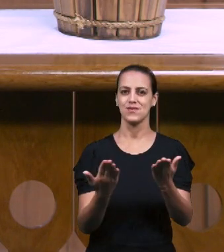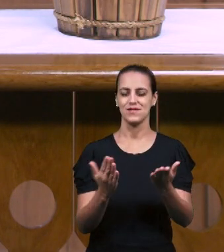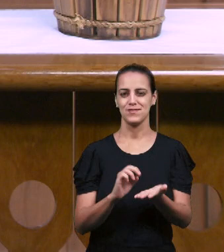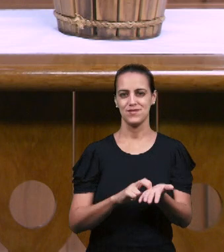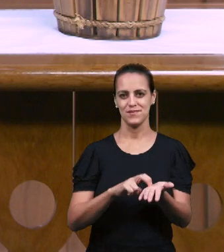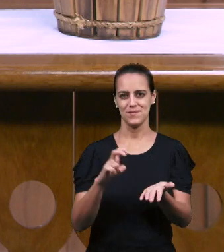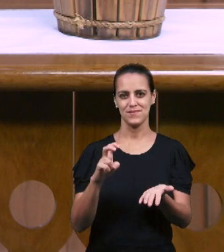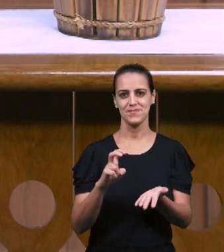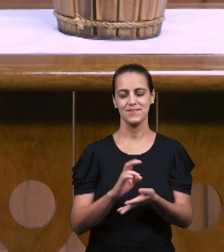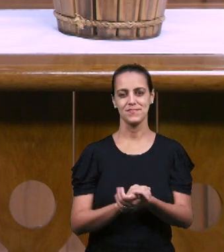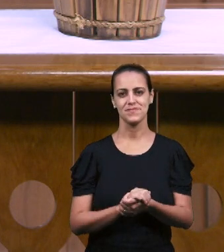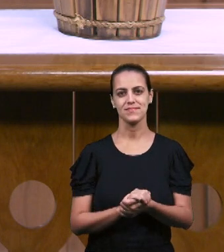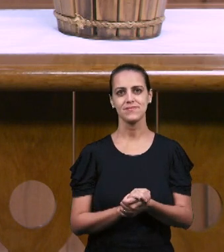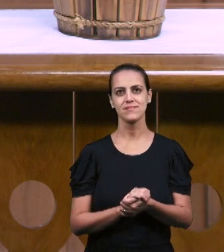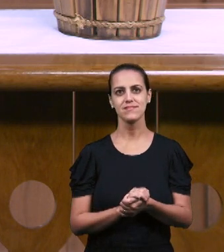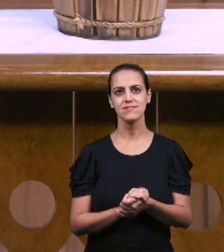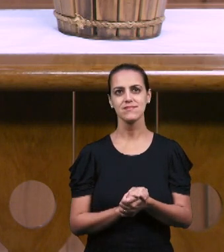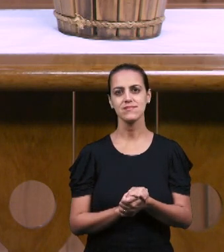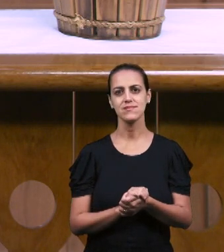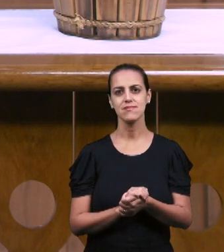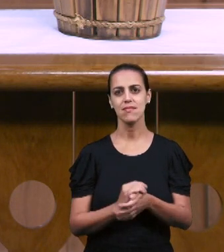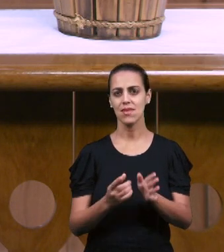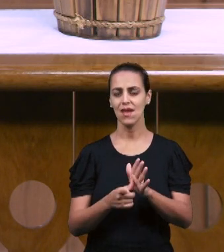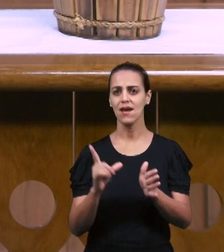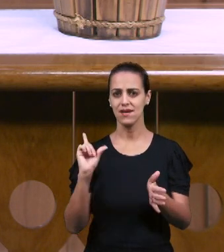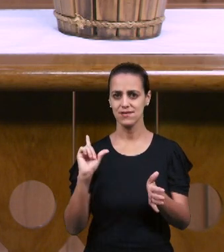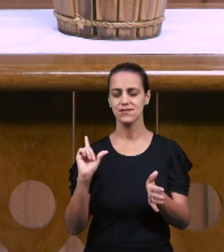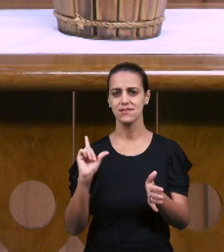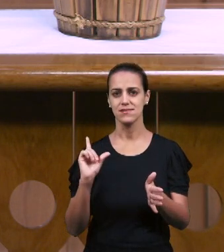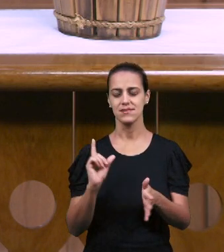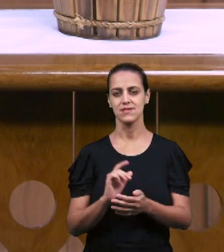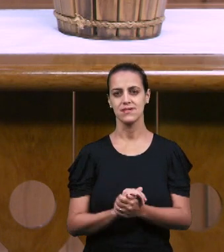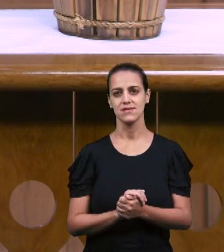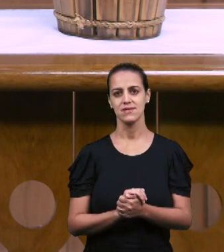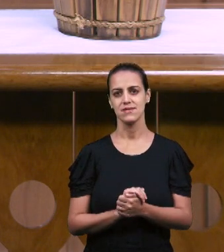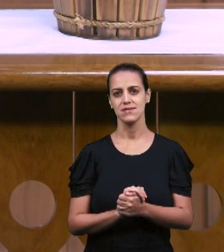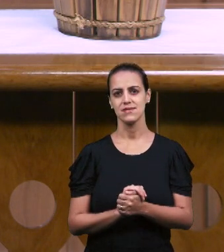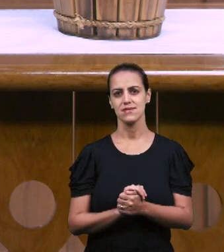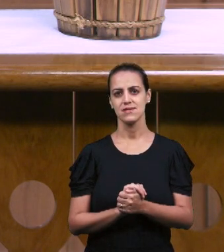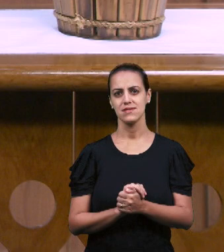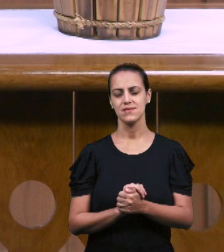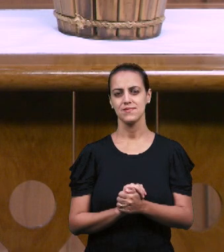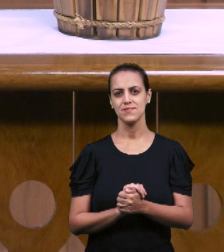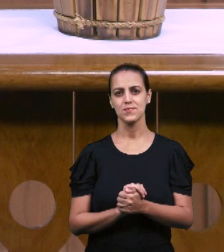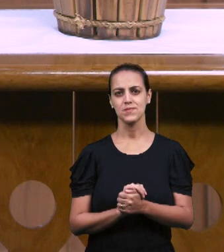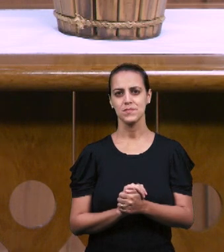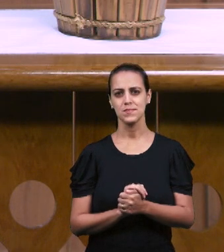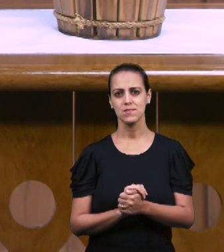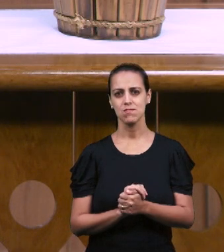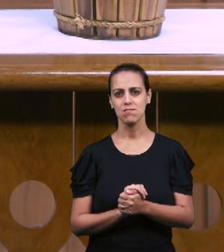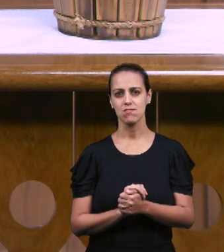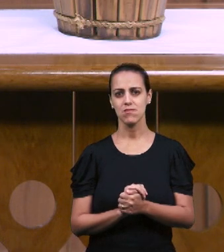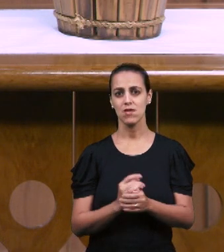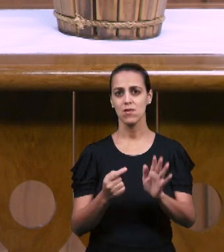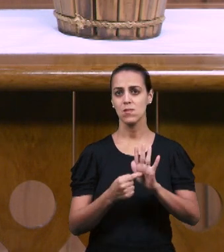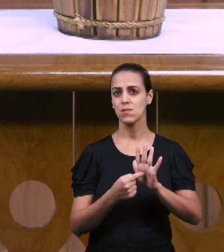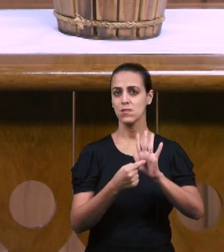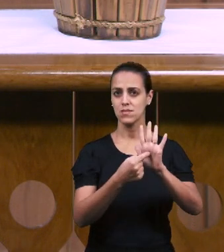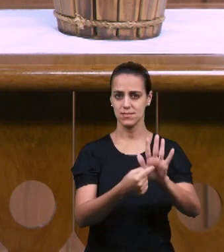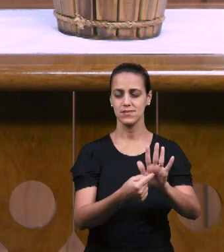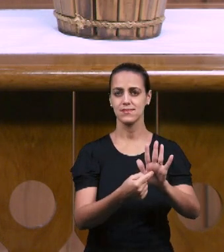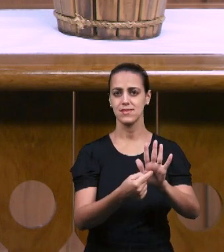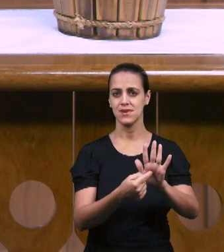matin. Avant tout, nous voulons présenter ici aux frères et sœurs une